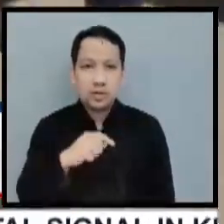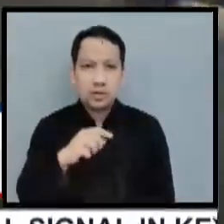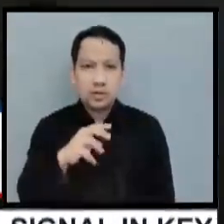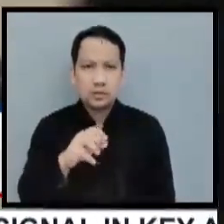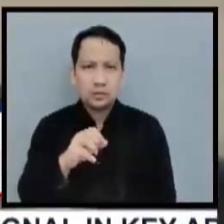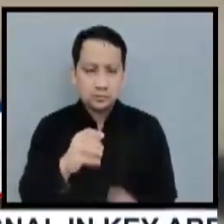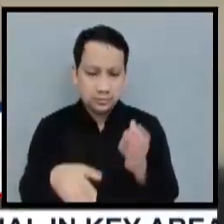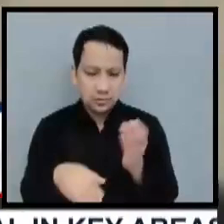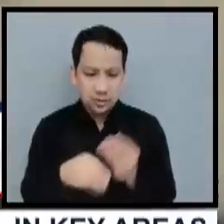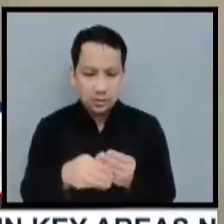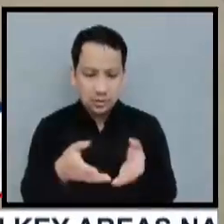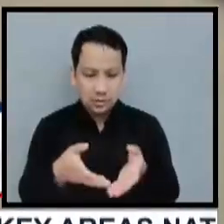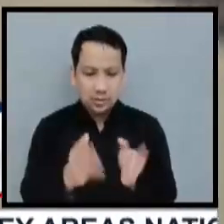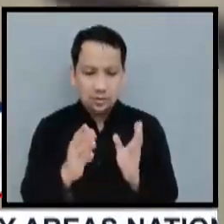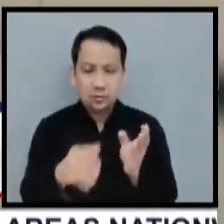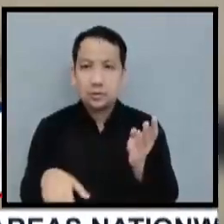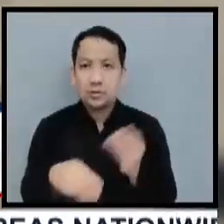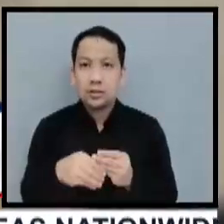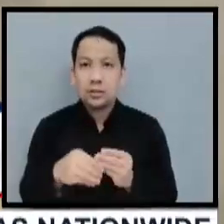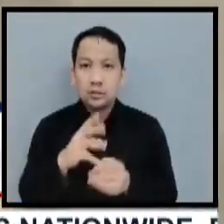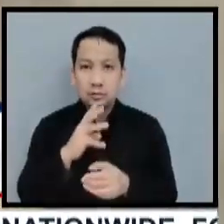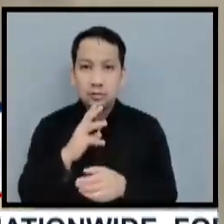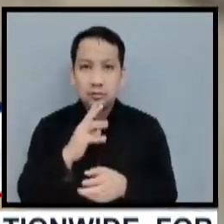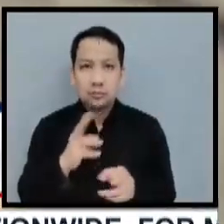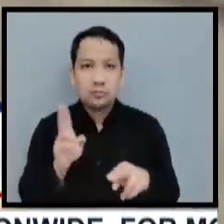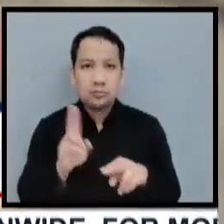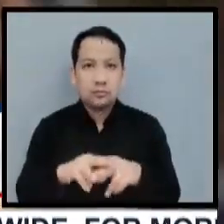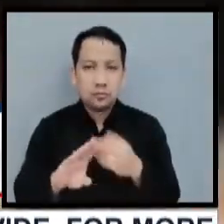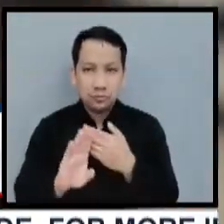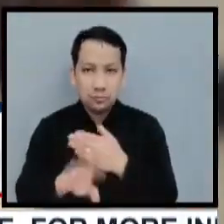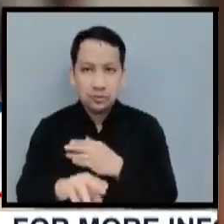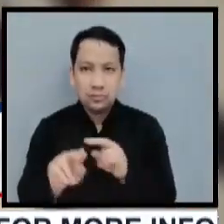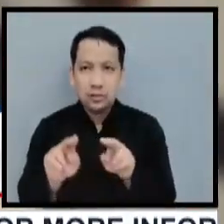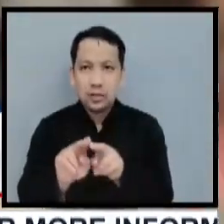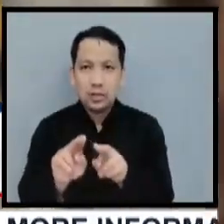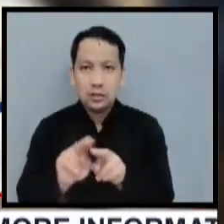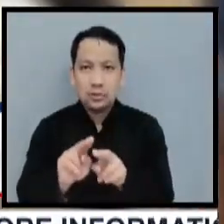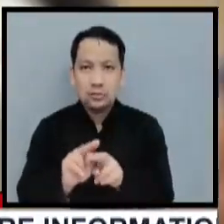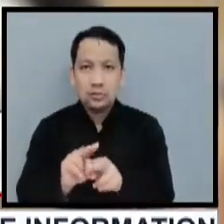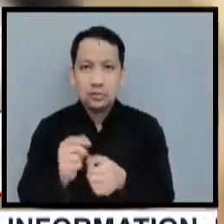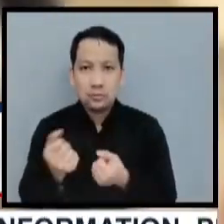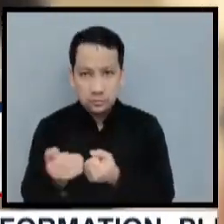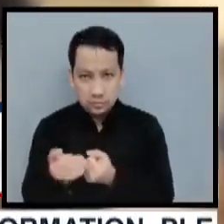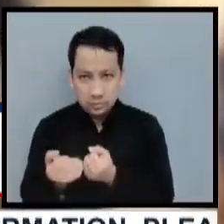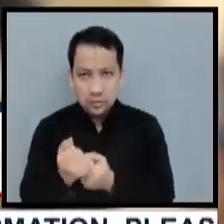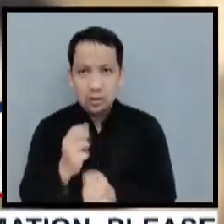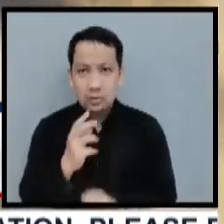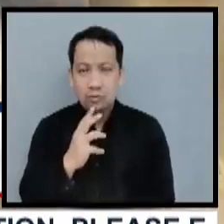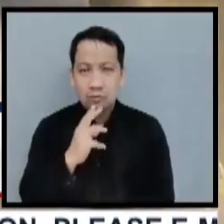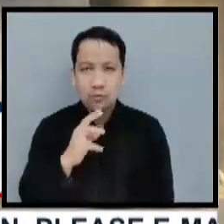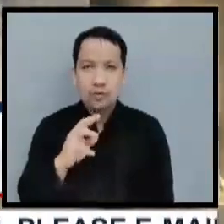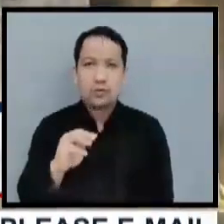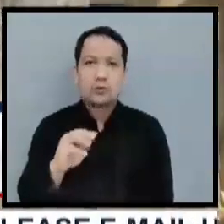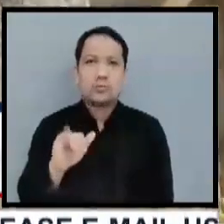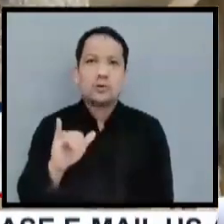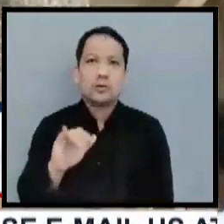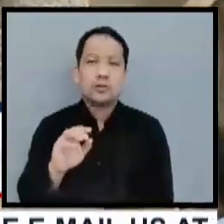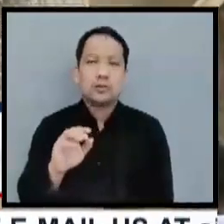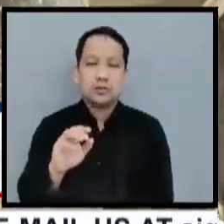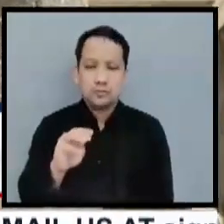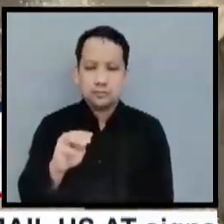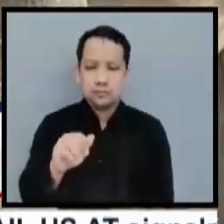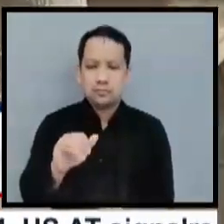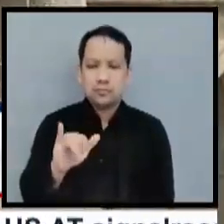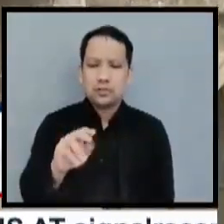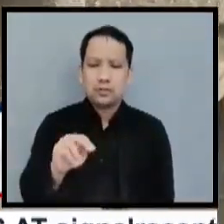mga konsesyonaryo. Unti-unti nang bumabalik sa normal ang isinusupply na tubig ng Maynilad sa mga customer nito. Ngayong